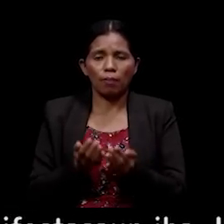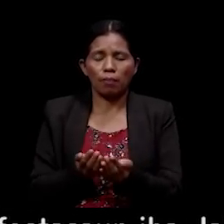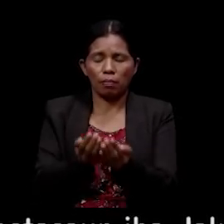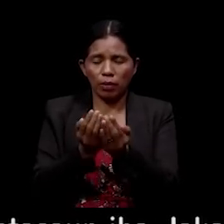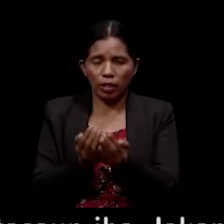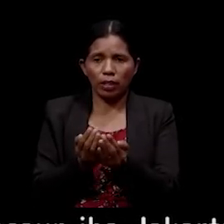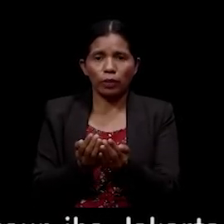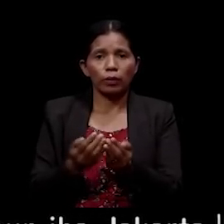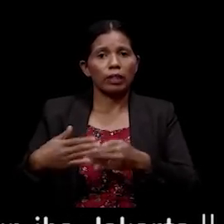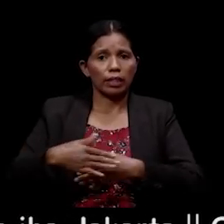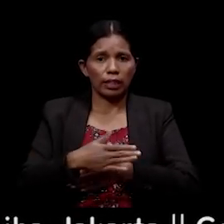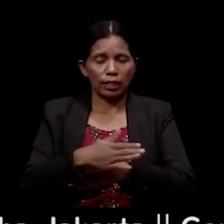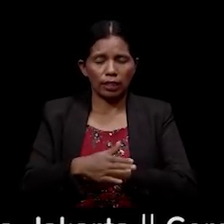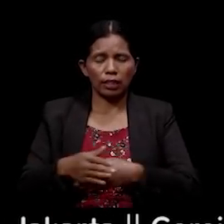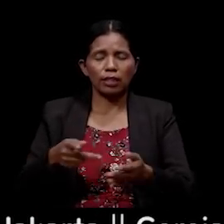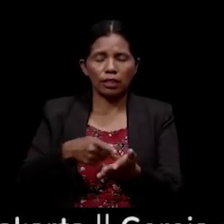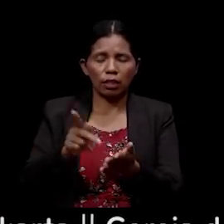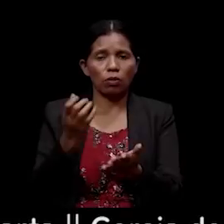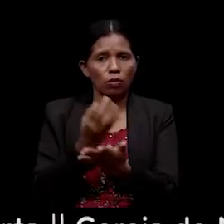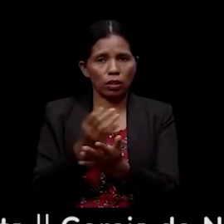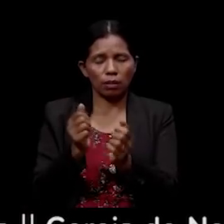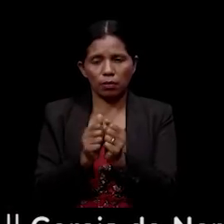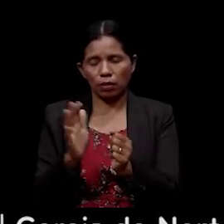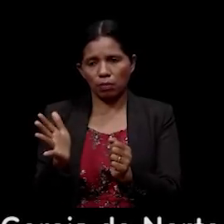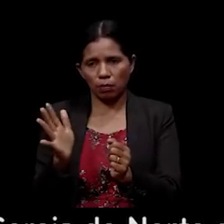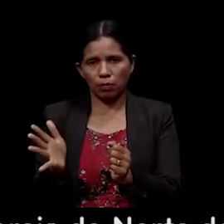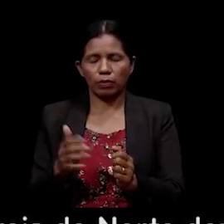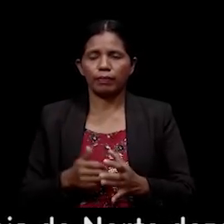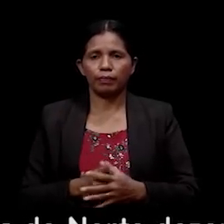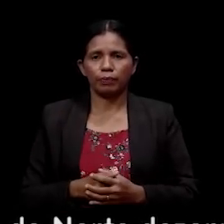osan dolar lima nulu babero nain.